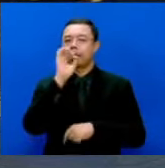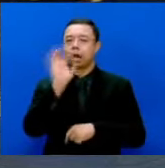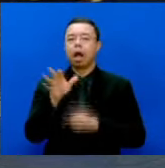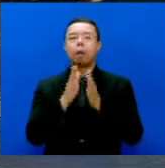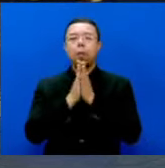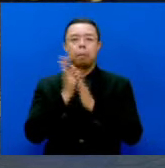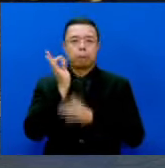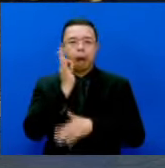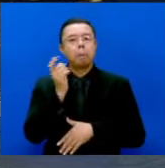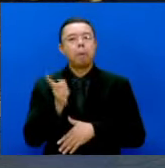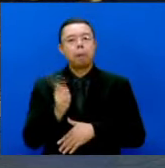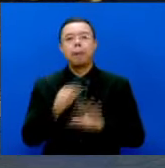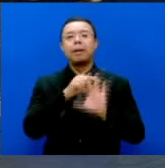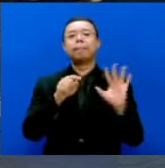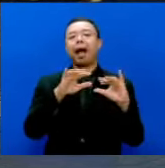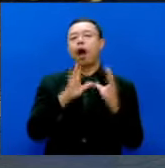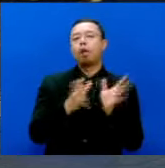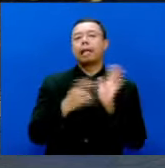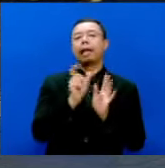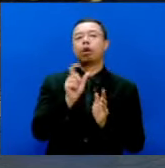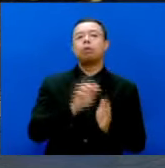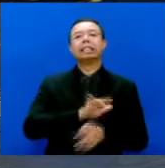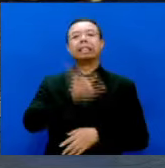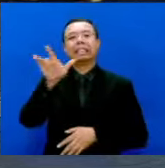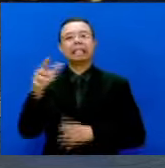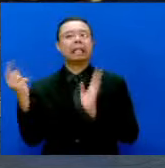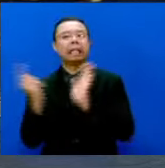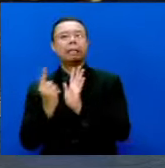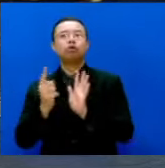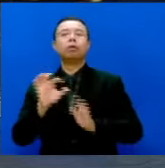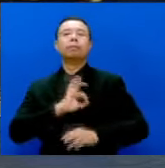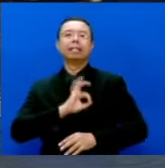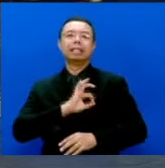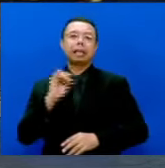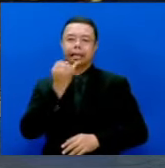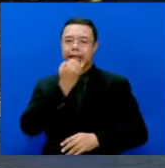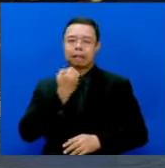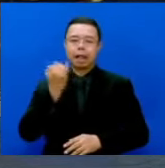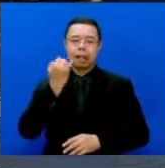permohonan maaf atas lima warga NU yang bertemu dengan Presiden Israel Ishak